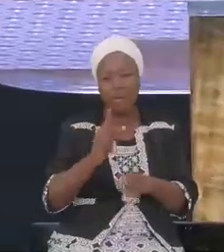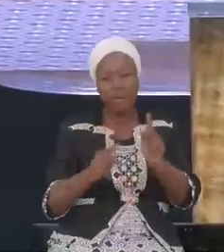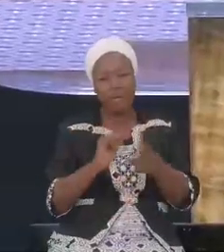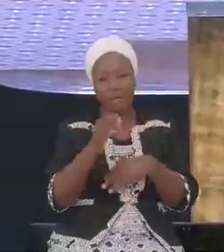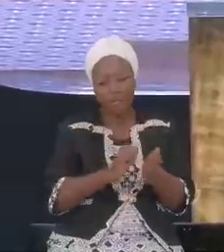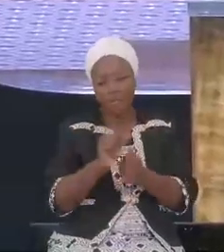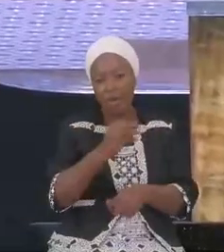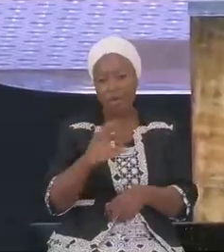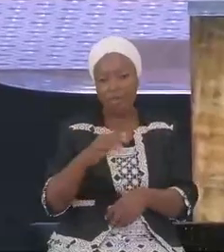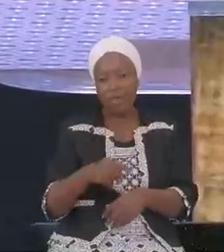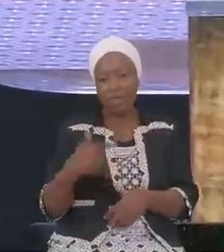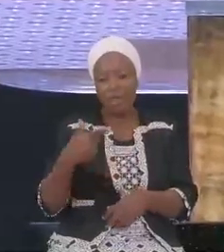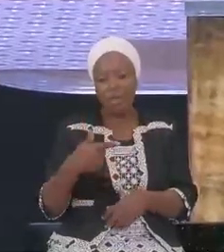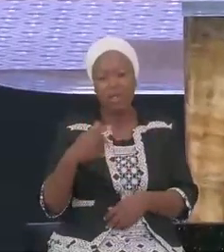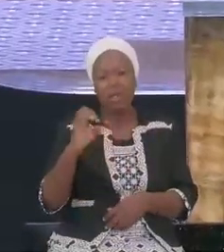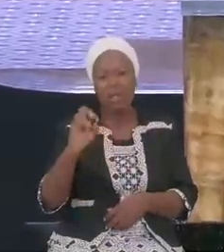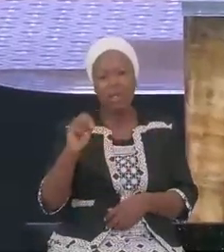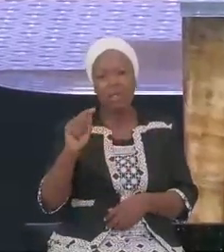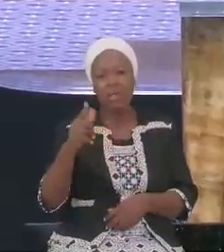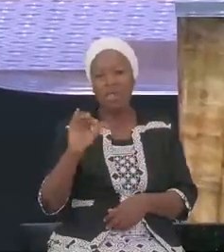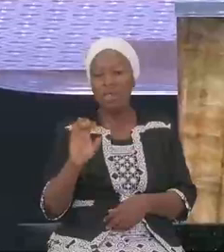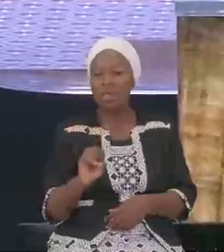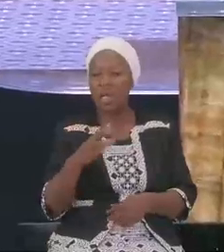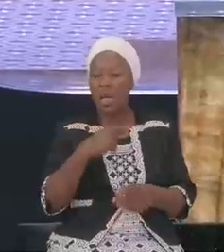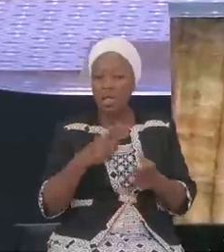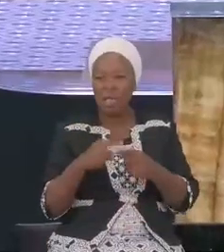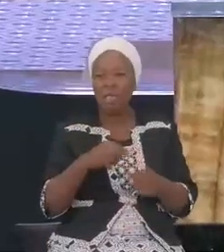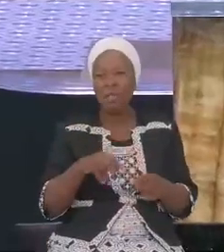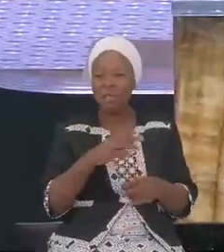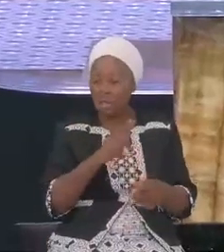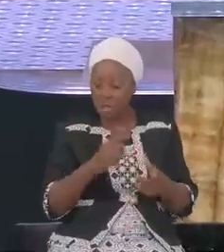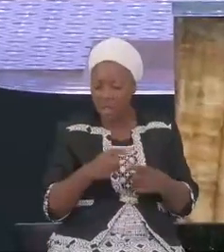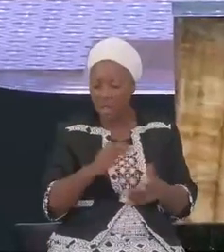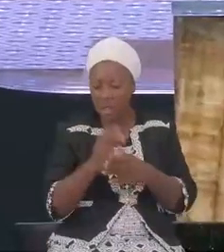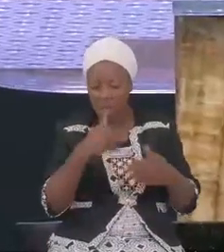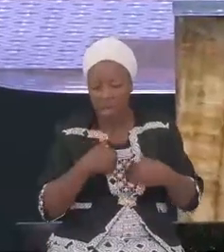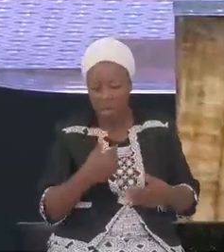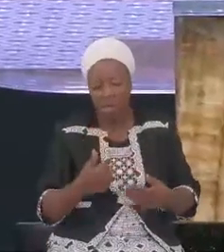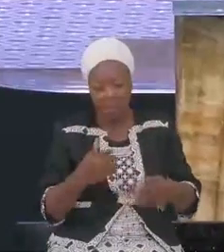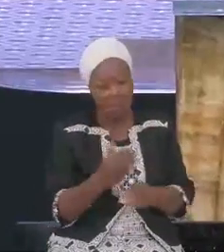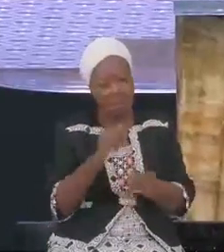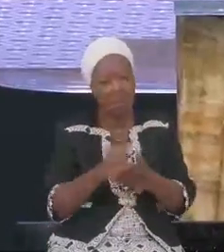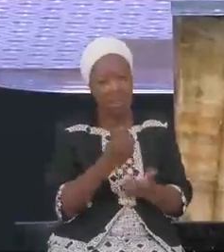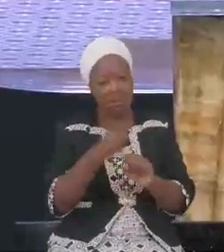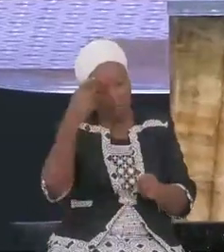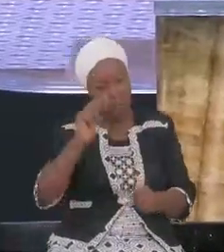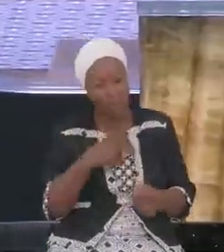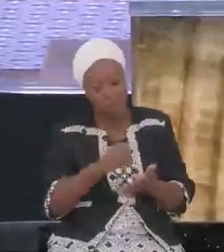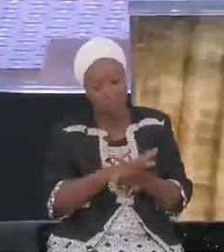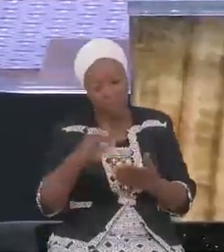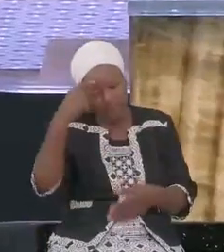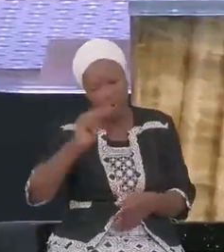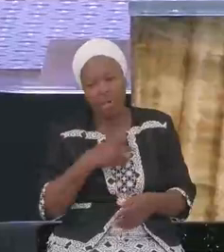les païens. Cependant, la promesse du salut pour nous, la promesse de la sanctification pour nous, la promesse